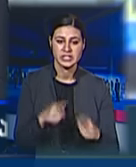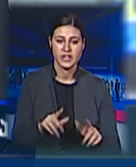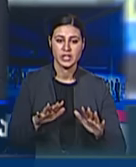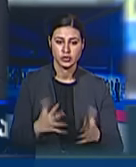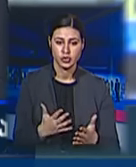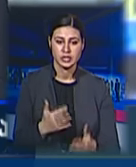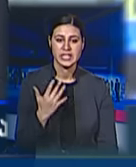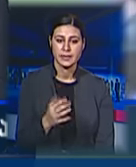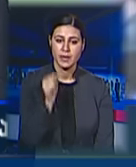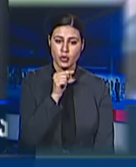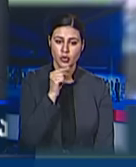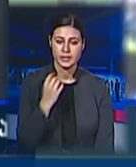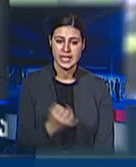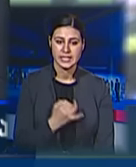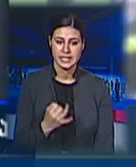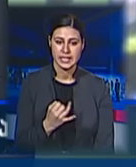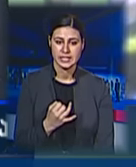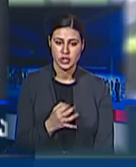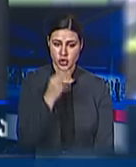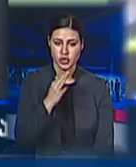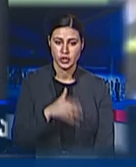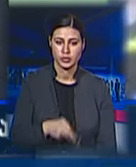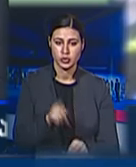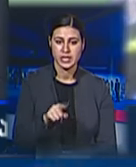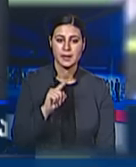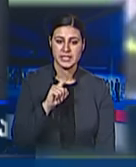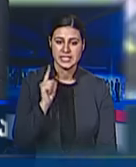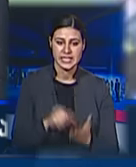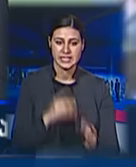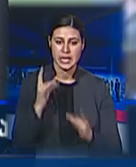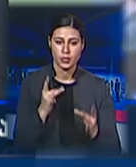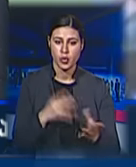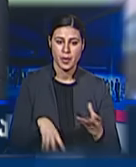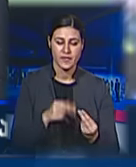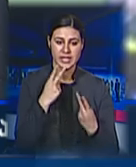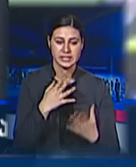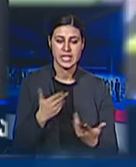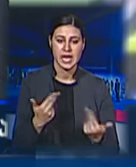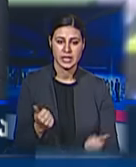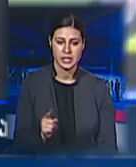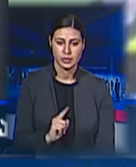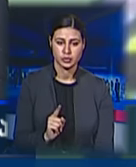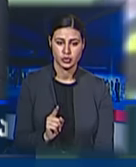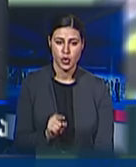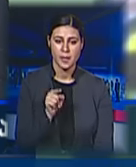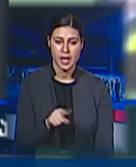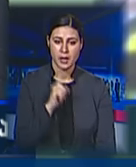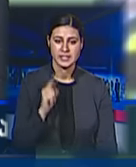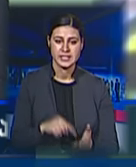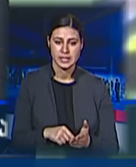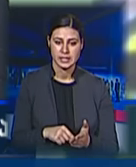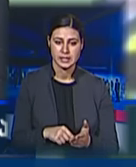რამოდენიმე ეკონომისტი დაინტერესდა შემდგომ და აი ამ საკითხებს გამოეხმაურა და ყველა ცალსახად აღიარებს, რომ ამ